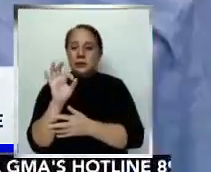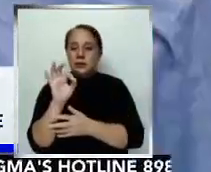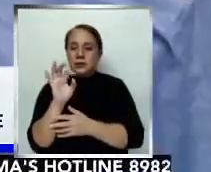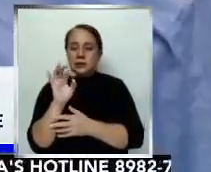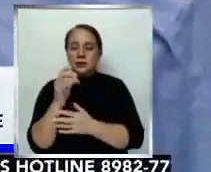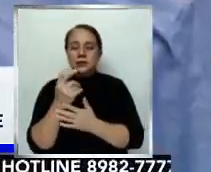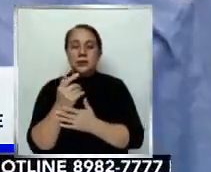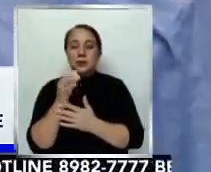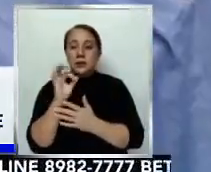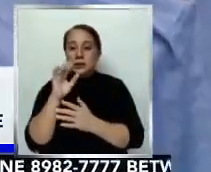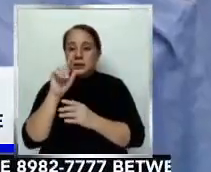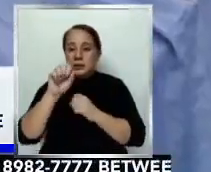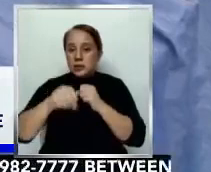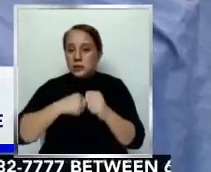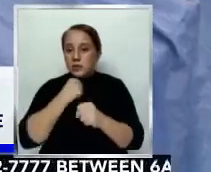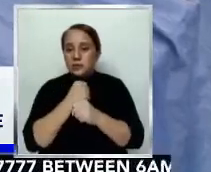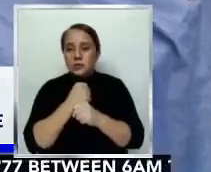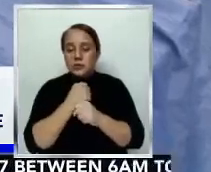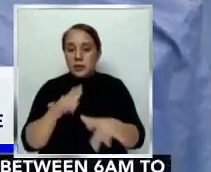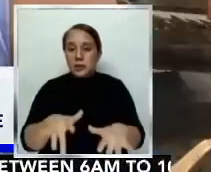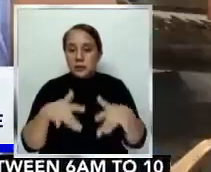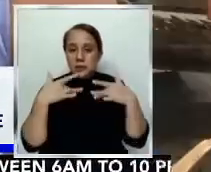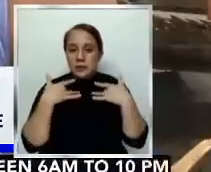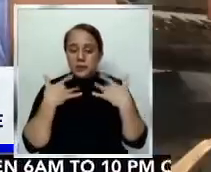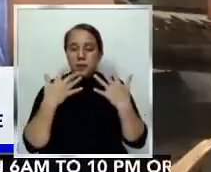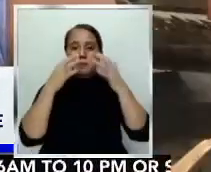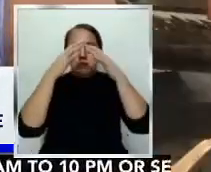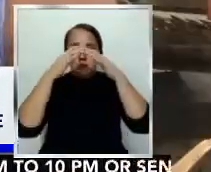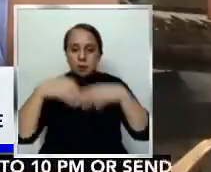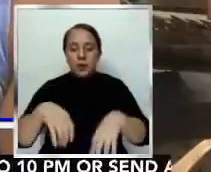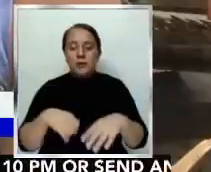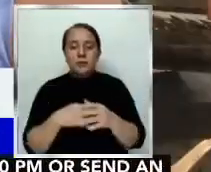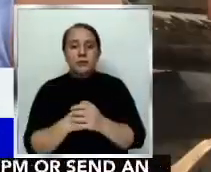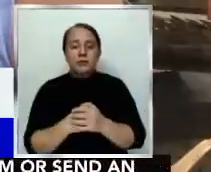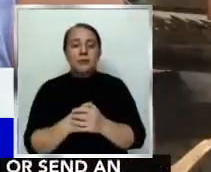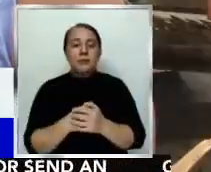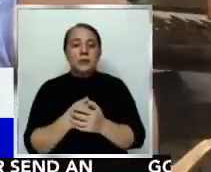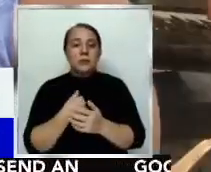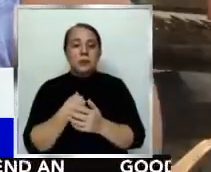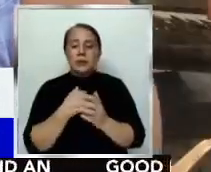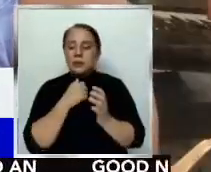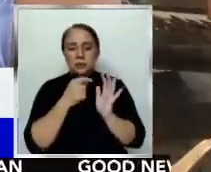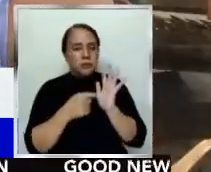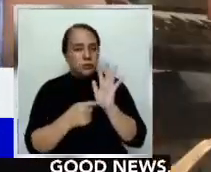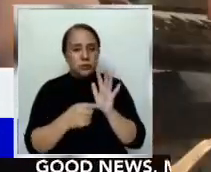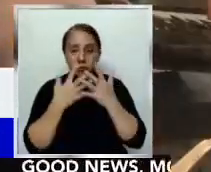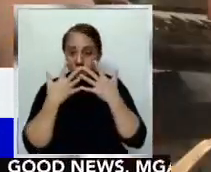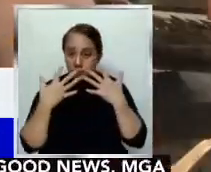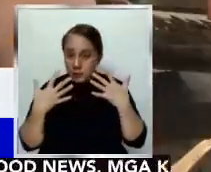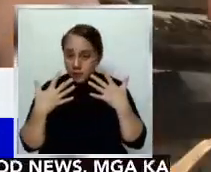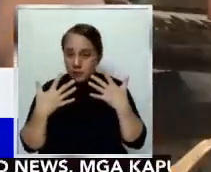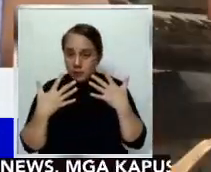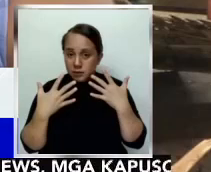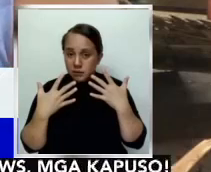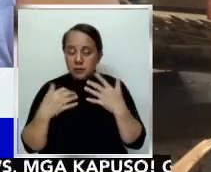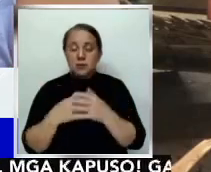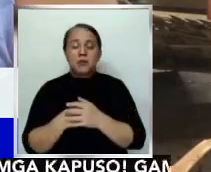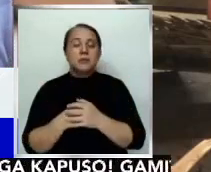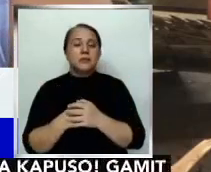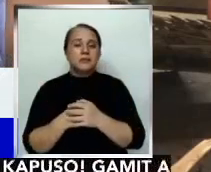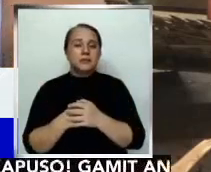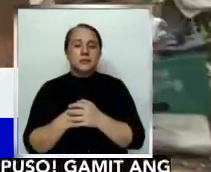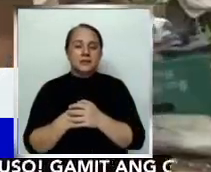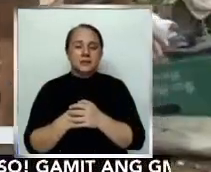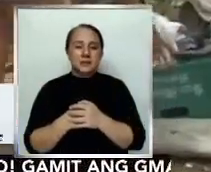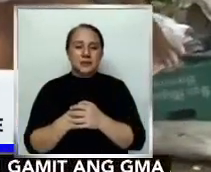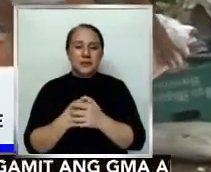ni Madeline, winasak ng bagyo. Hindi ko pinapakita sa kanila na malungkot ako, umiyak ako sa